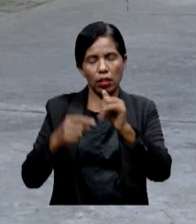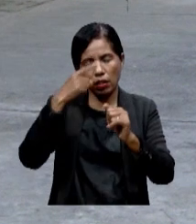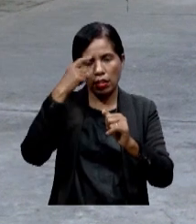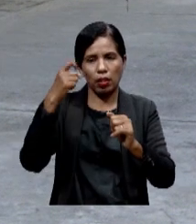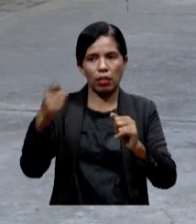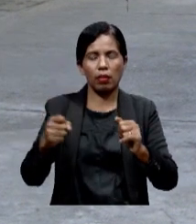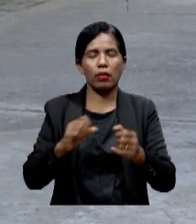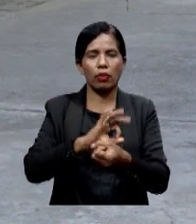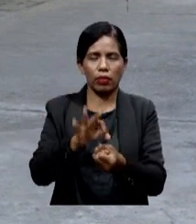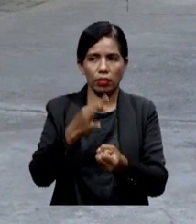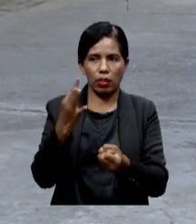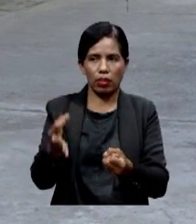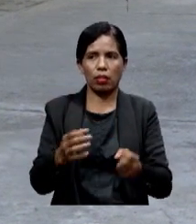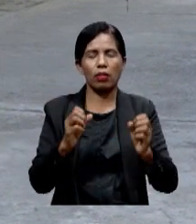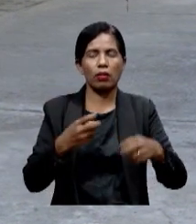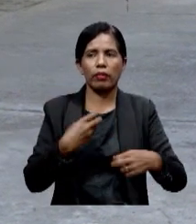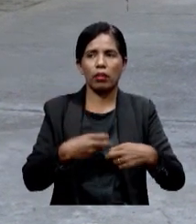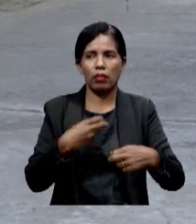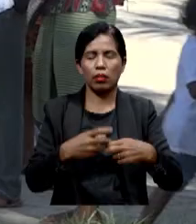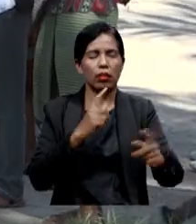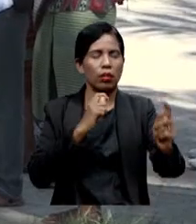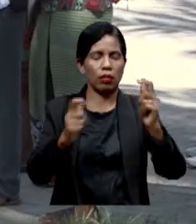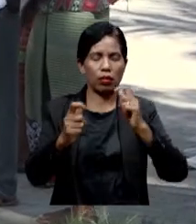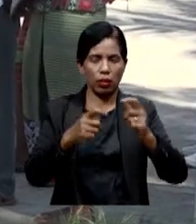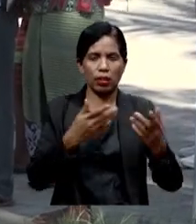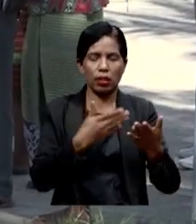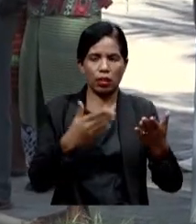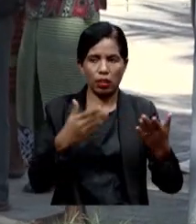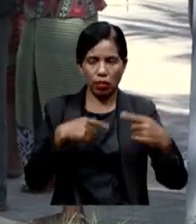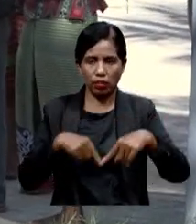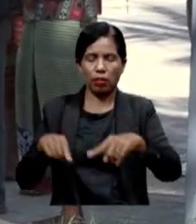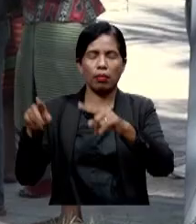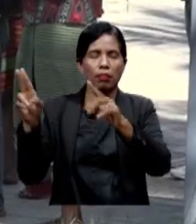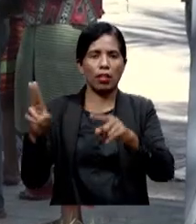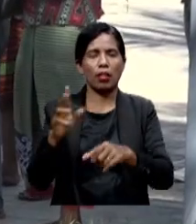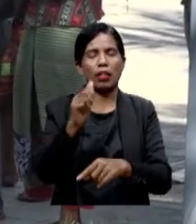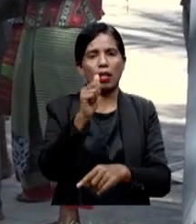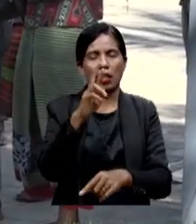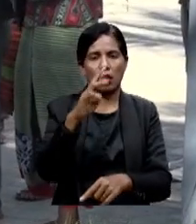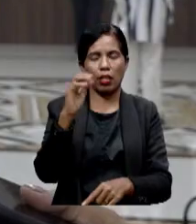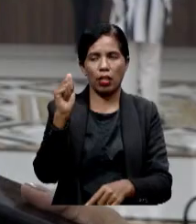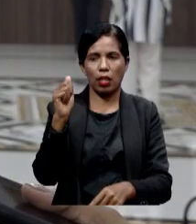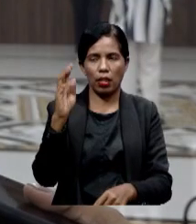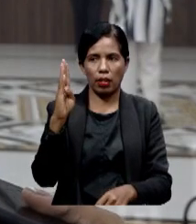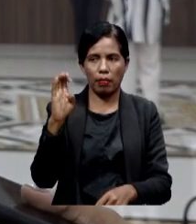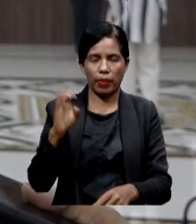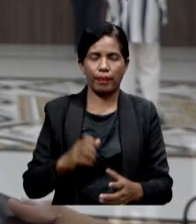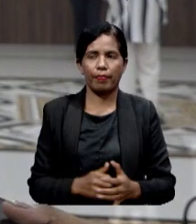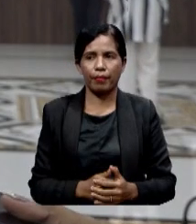kestan COVID-19 nune dificulta transporta sang produto hirakne ba Uni Emirat Arabi. Idlekan kestan teknikas